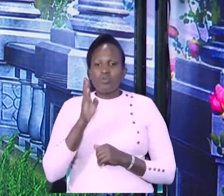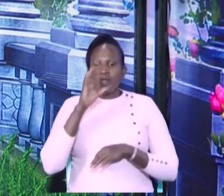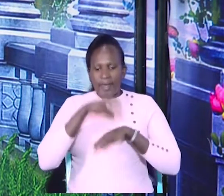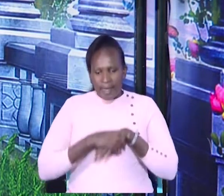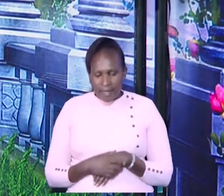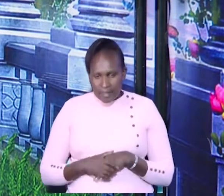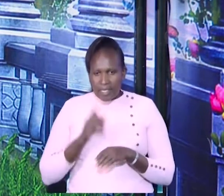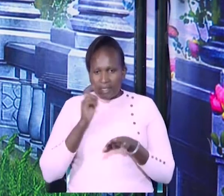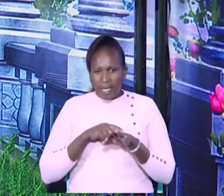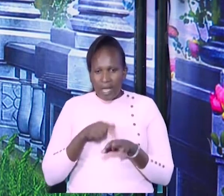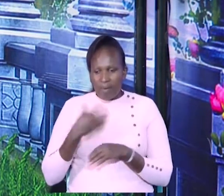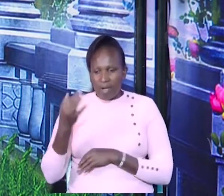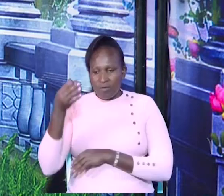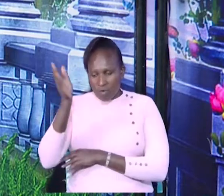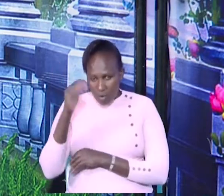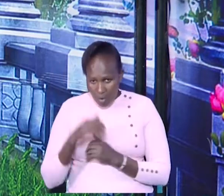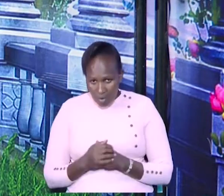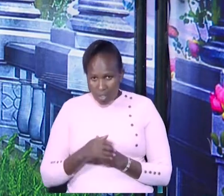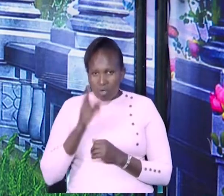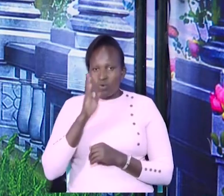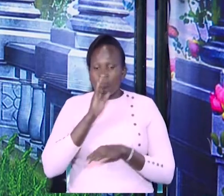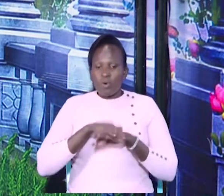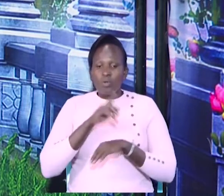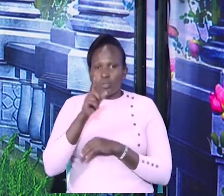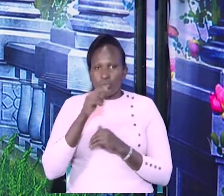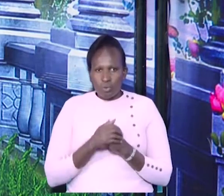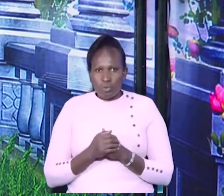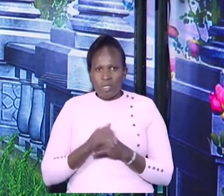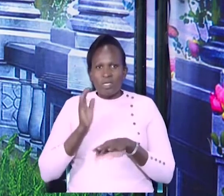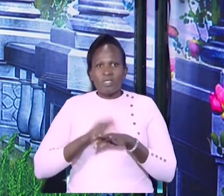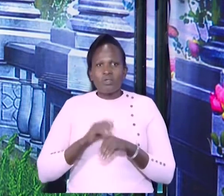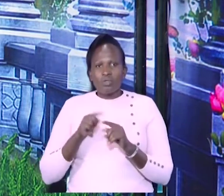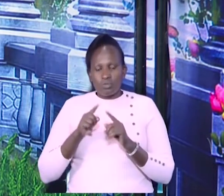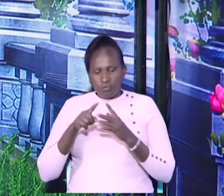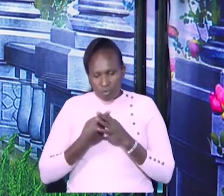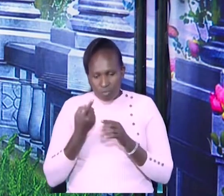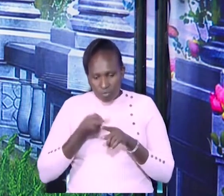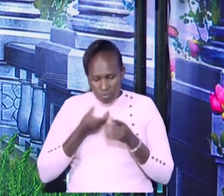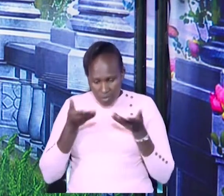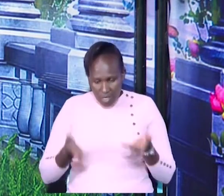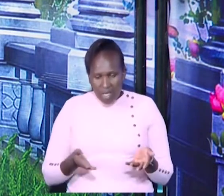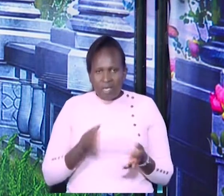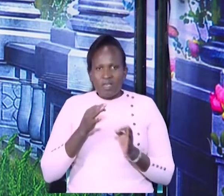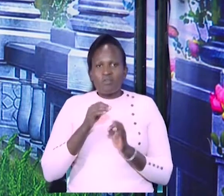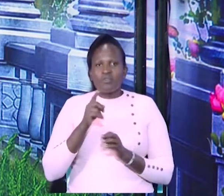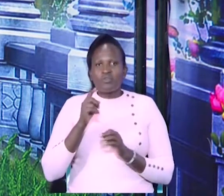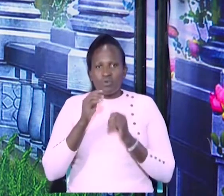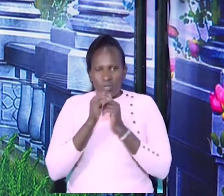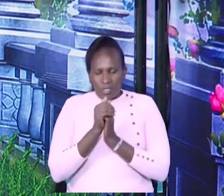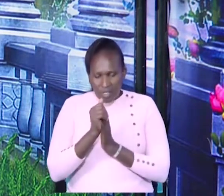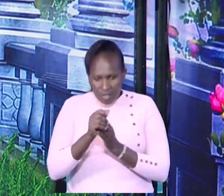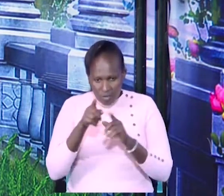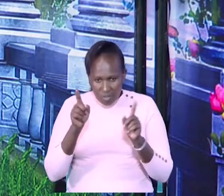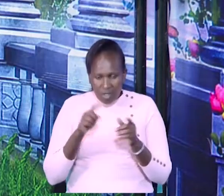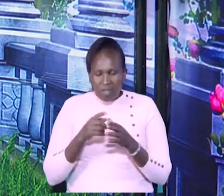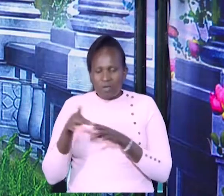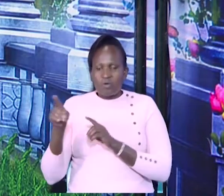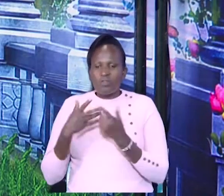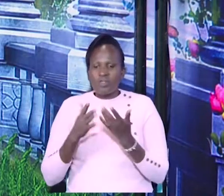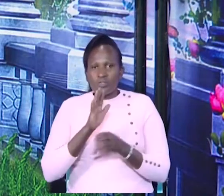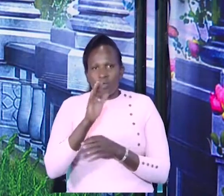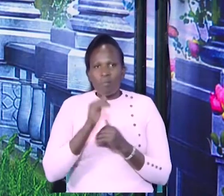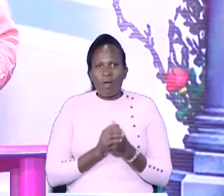utapata wakati mkono wa Mungu utakuwa juu yako? Ni vizuri kuanzia siku ya leo, kama ulikuwa unajiongoza, ulikuwa unafanya mambo